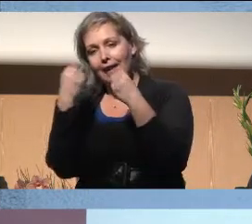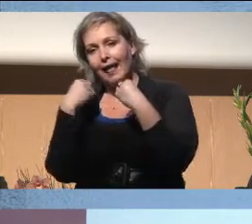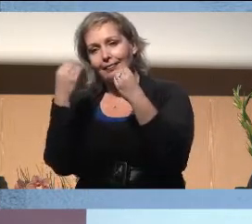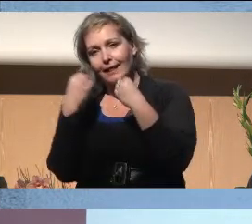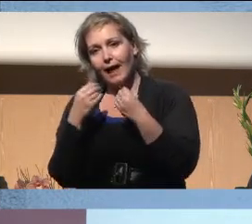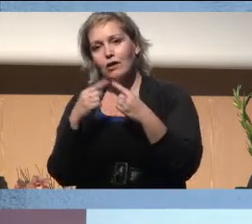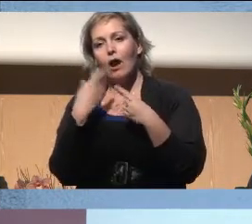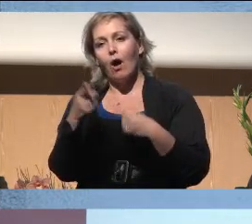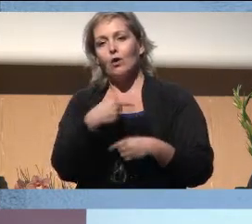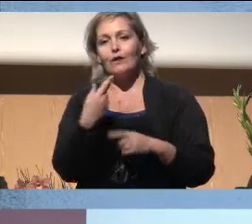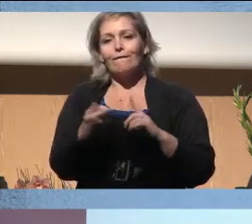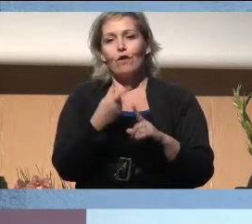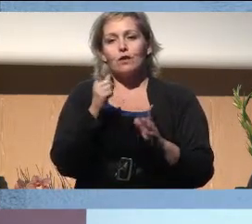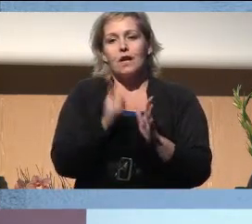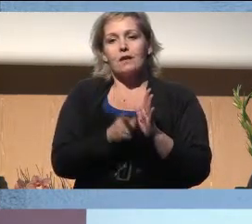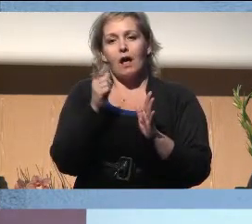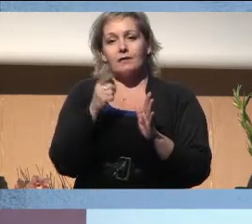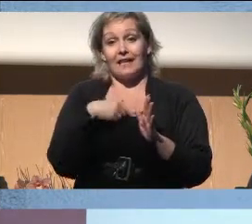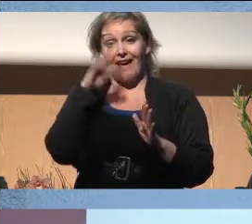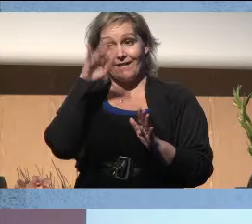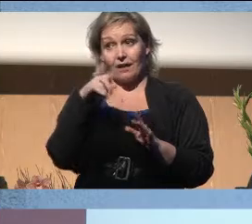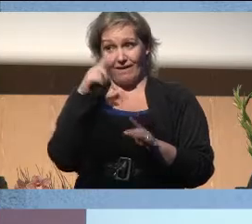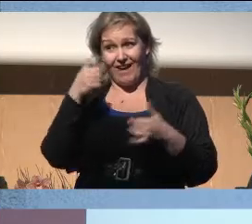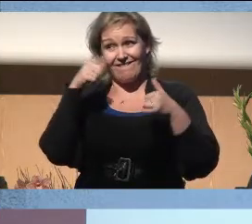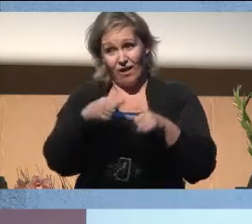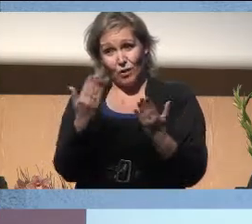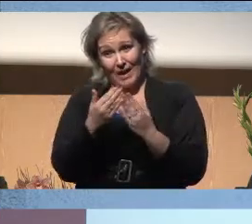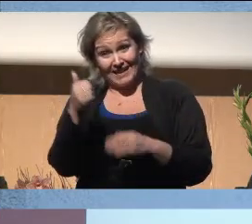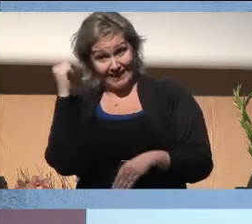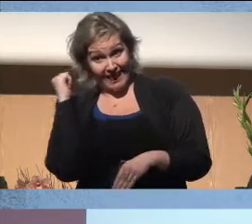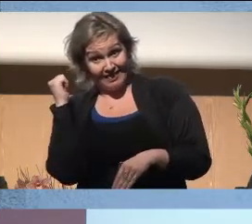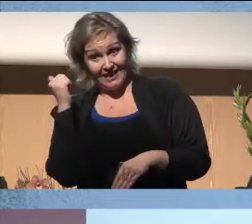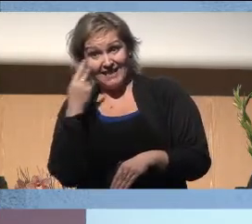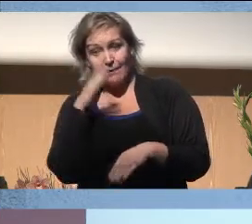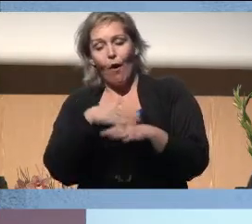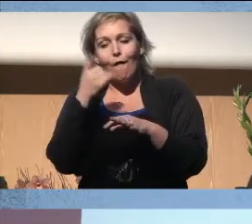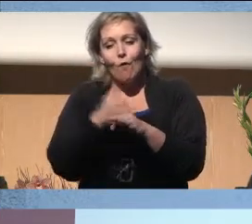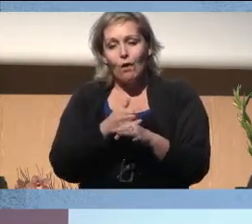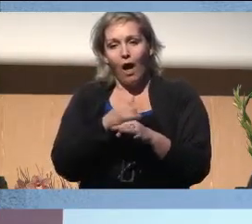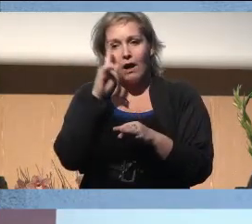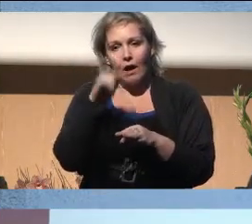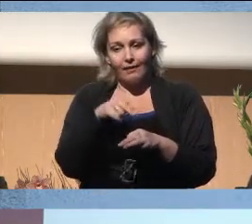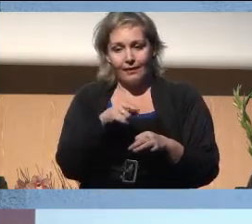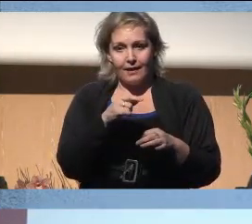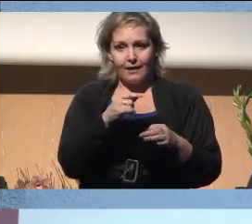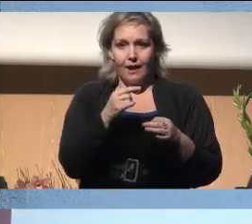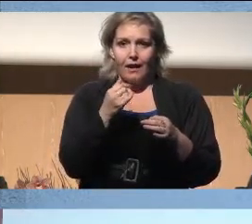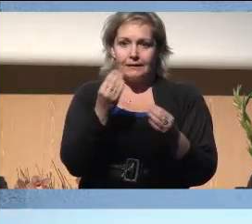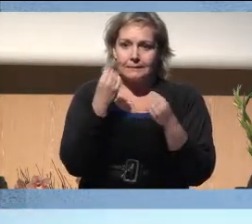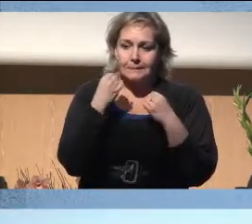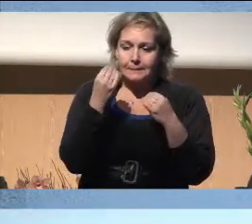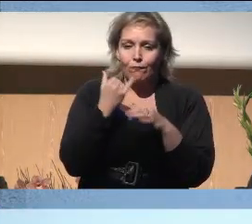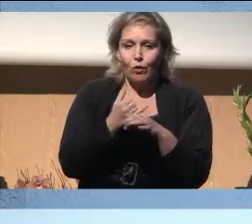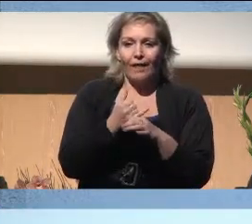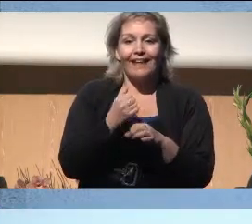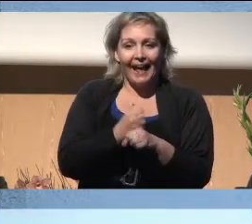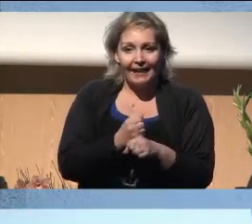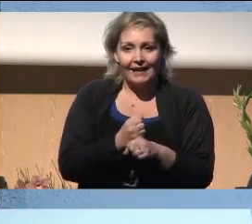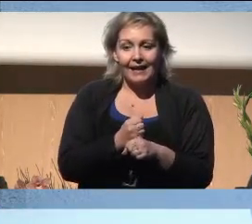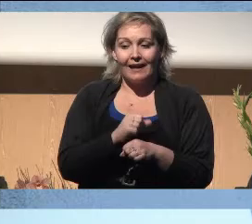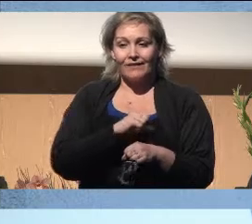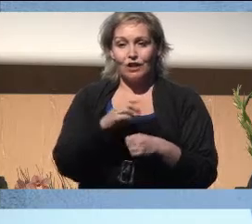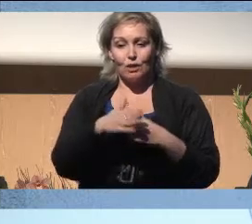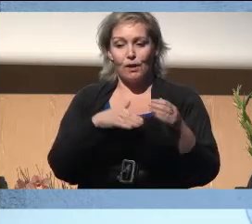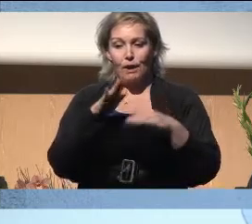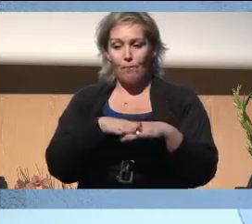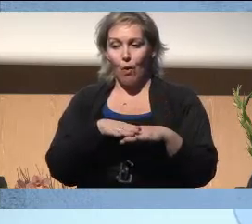Så låt oss först snabbt, jag vet att det kan vara svårt att läsa här, titta på hur går lärande till egentligen? Ja, det